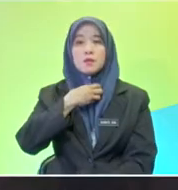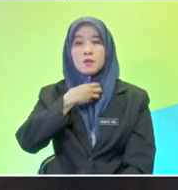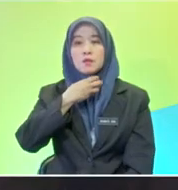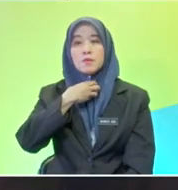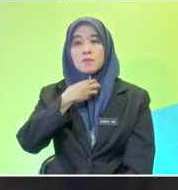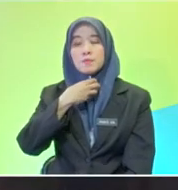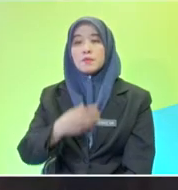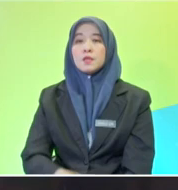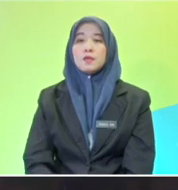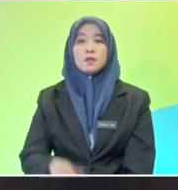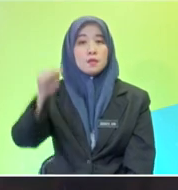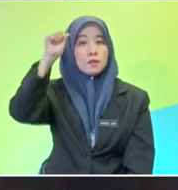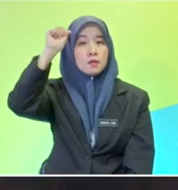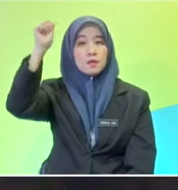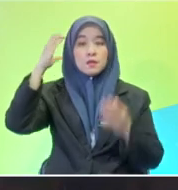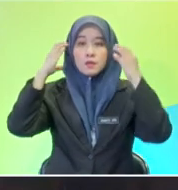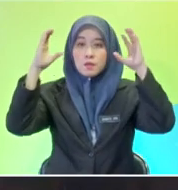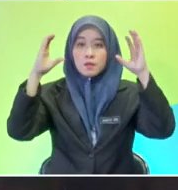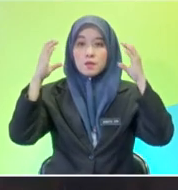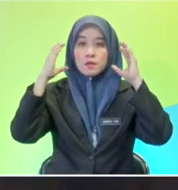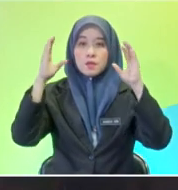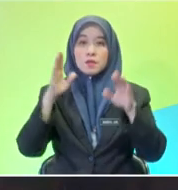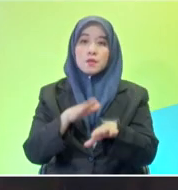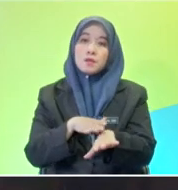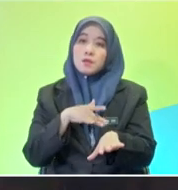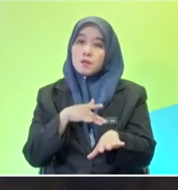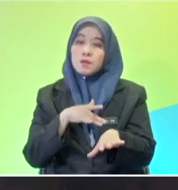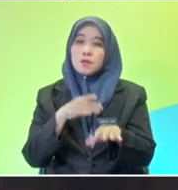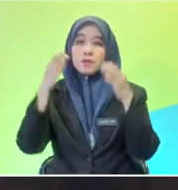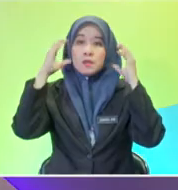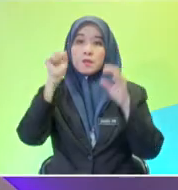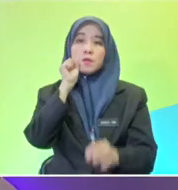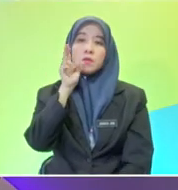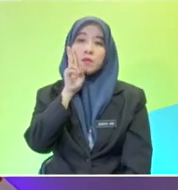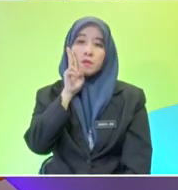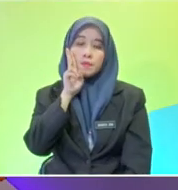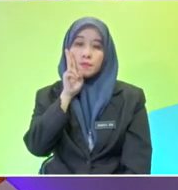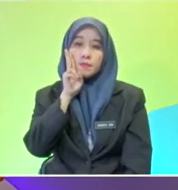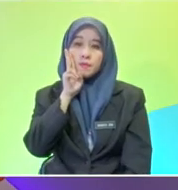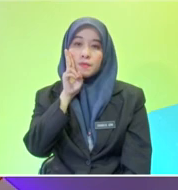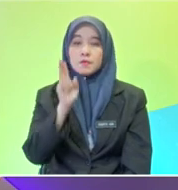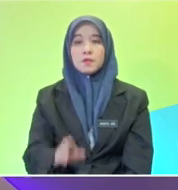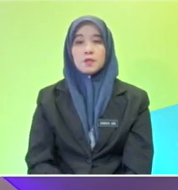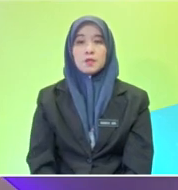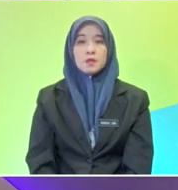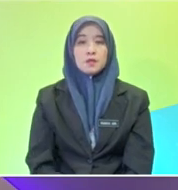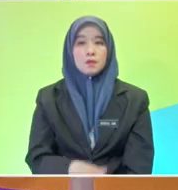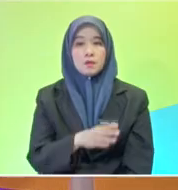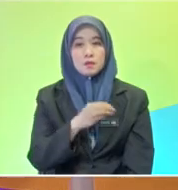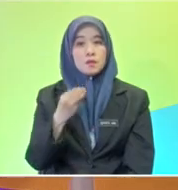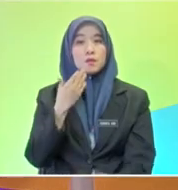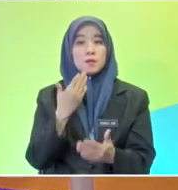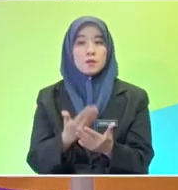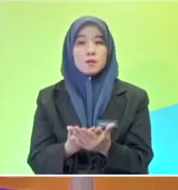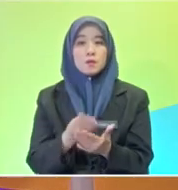cikgu. Waalaikumsalam. Cikgu lebih mesra juga disapa Cikgu Su, kan cikgu? Oh, ya, betul tu. Okey, baiklah murid-murid. Sebelum